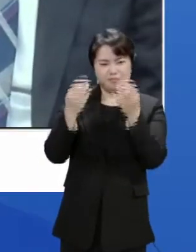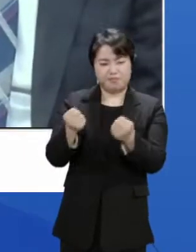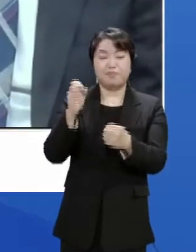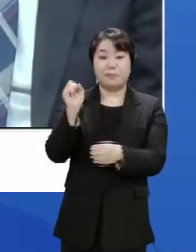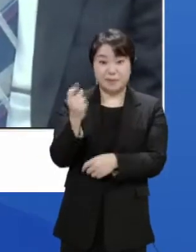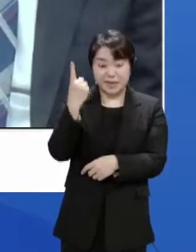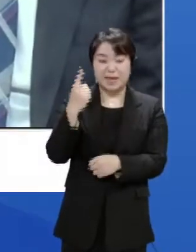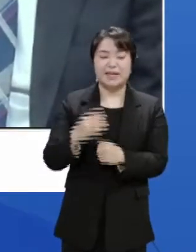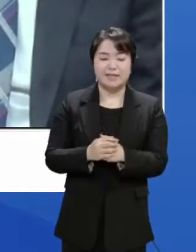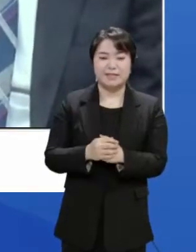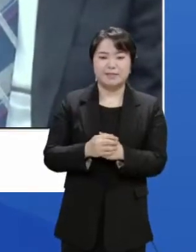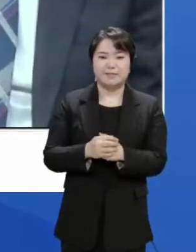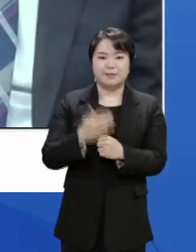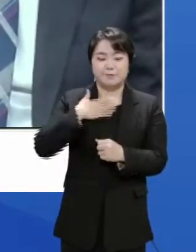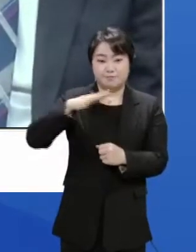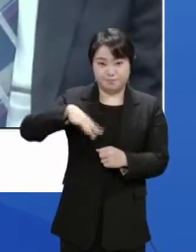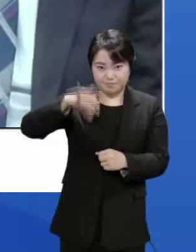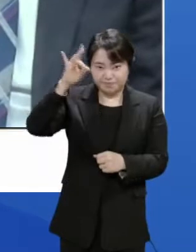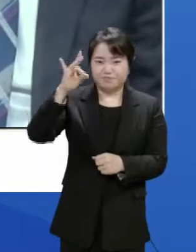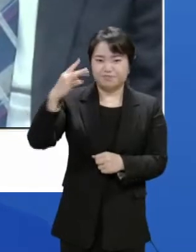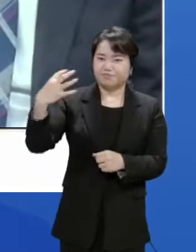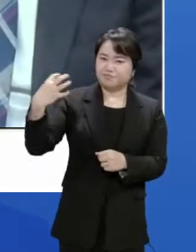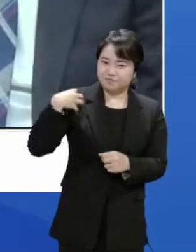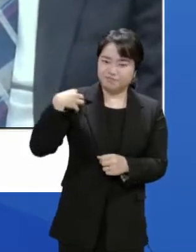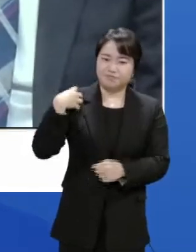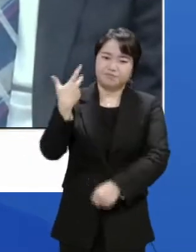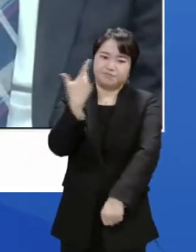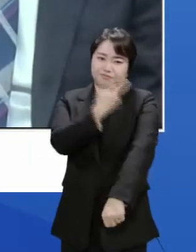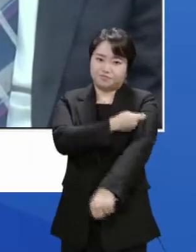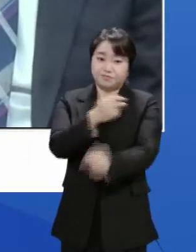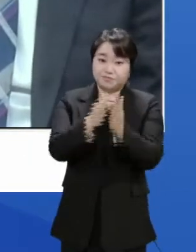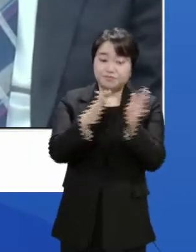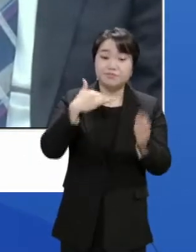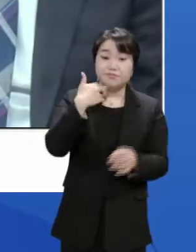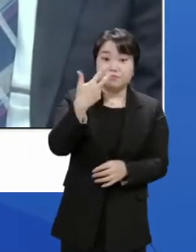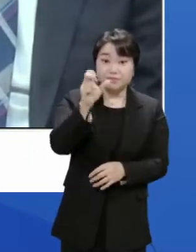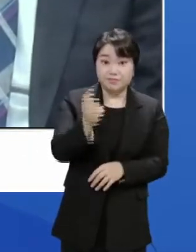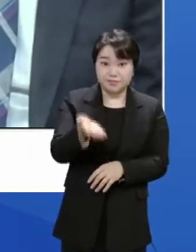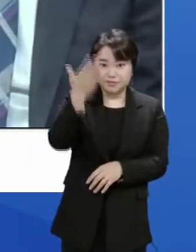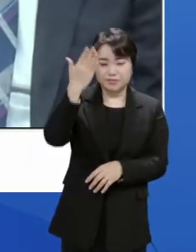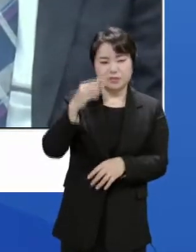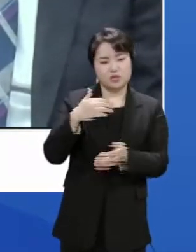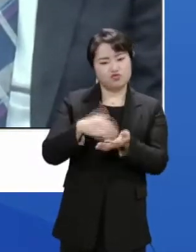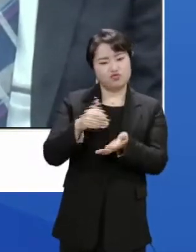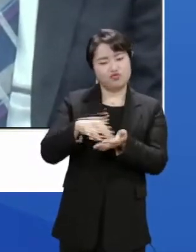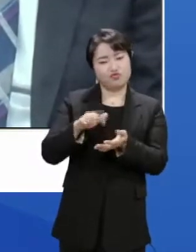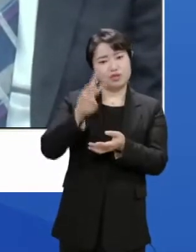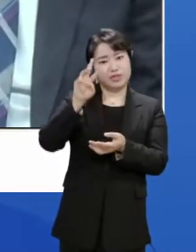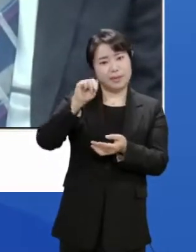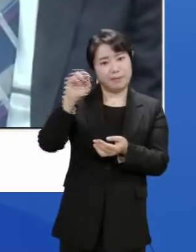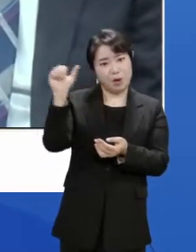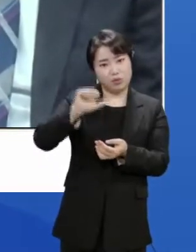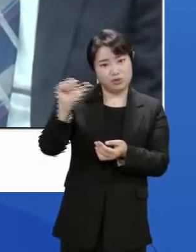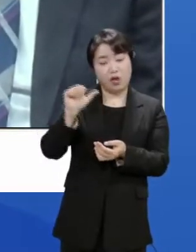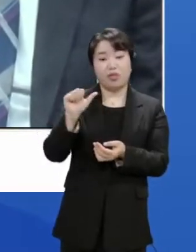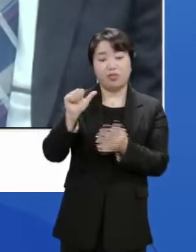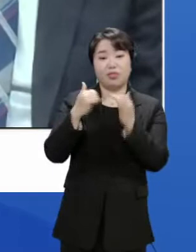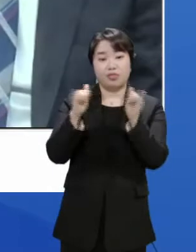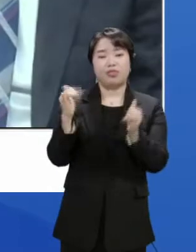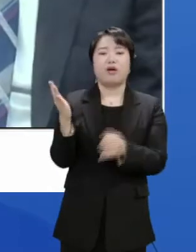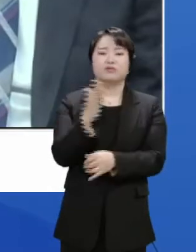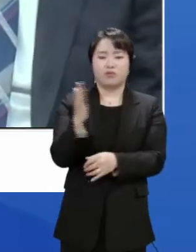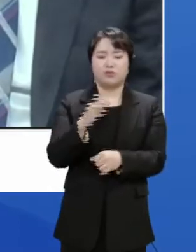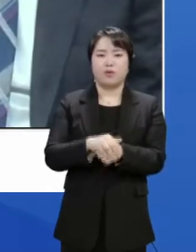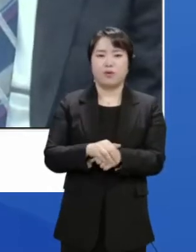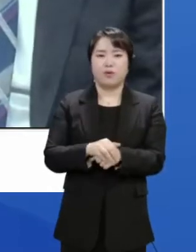보니까 저희가 일찍 시작을 하게 됐는데요. 75세 이상 어르신이 한 3만 5천 명 가량 됩니다. 그래서